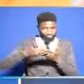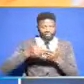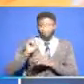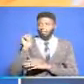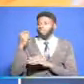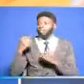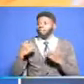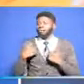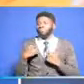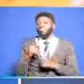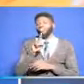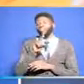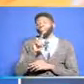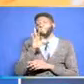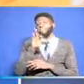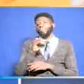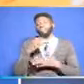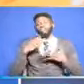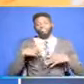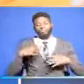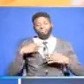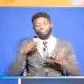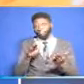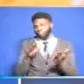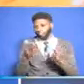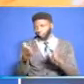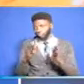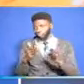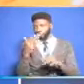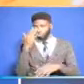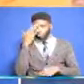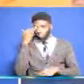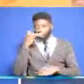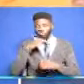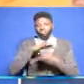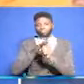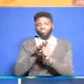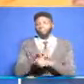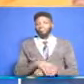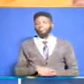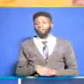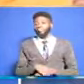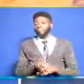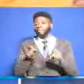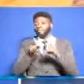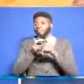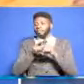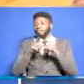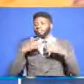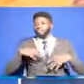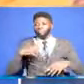vifo 130 vilivyohusishwa na ugonjwa huo. Hali kadhalika wagonjwa